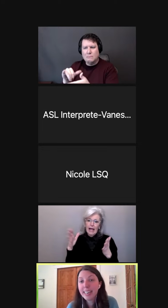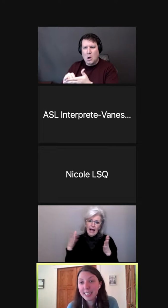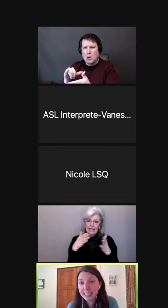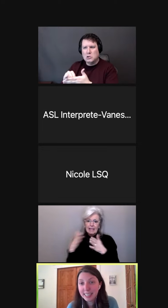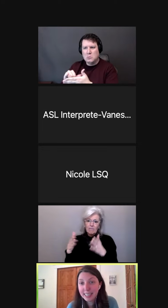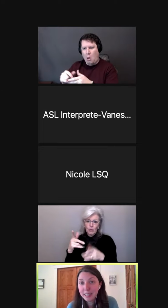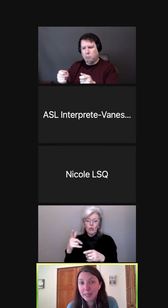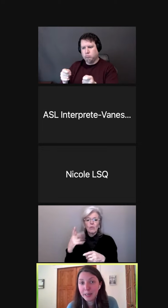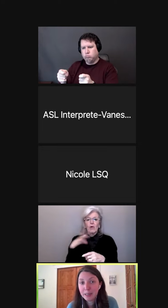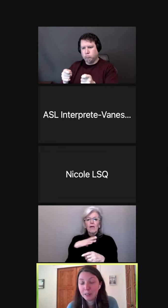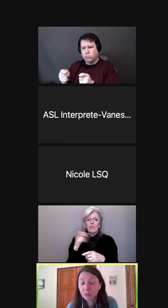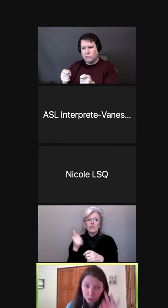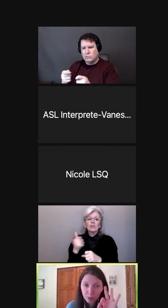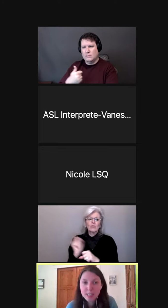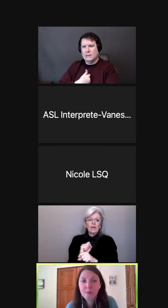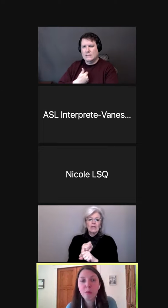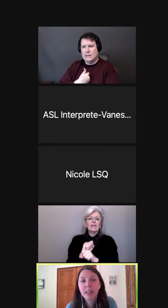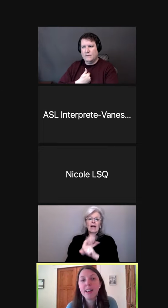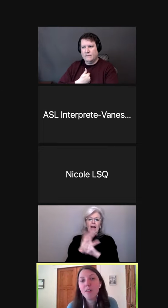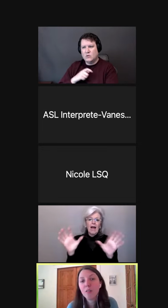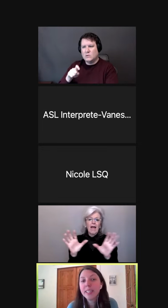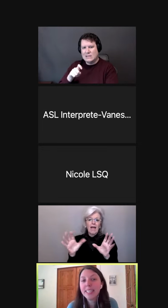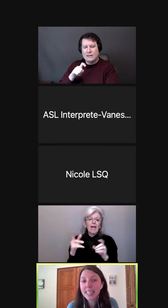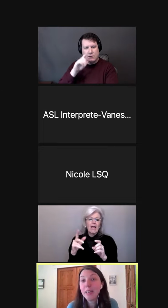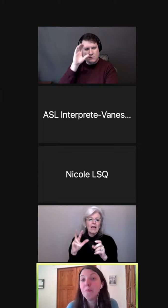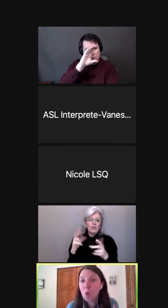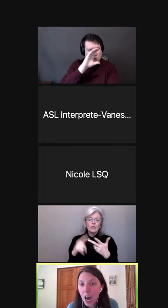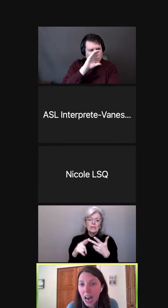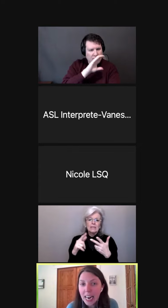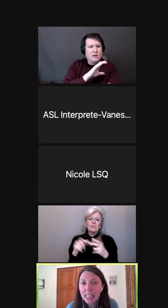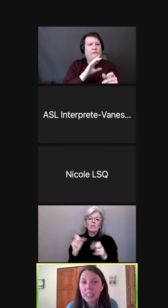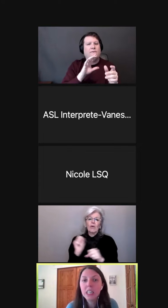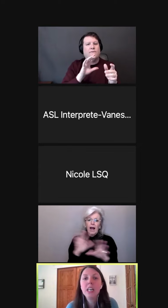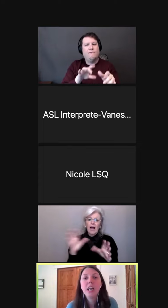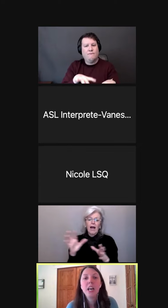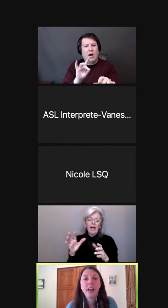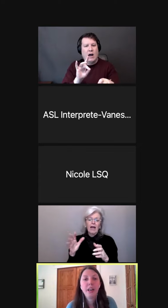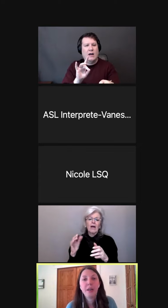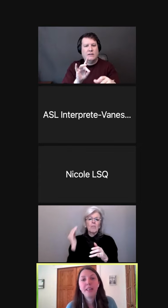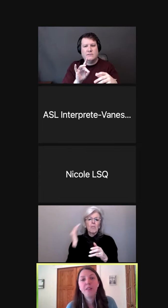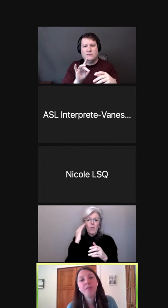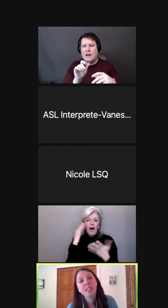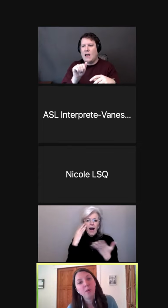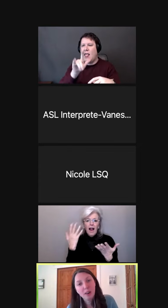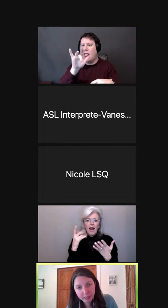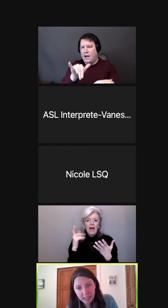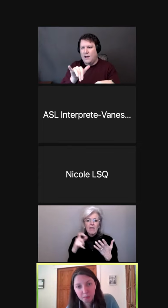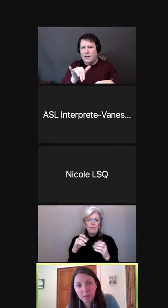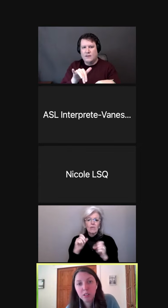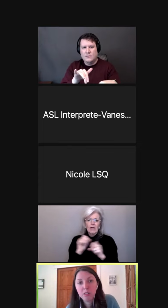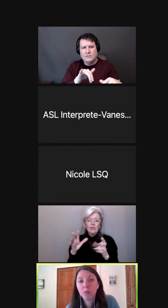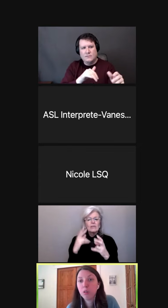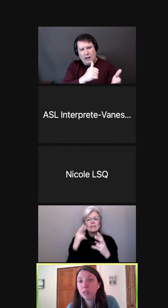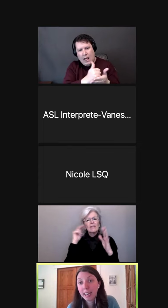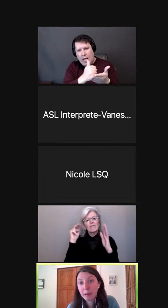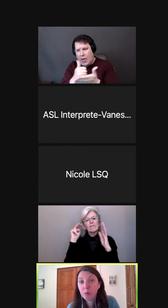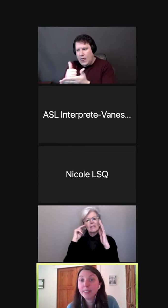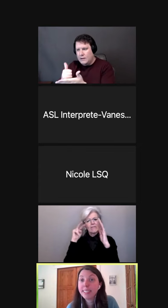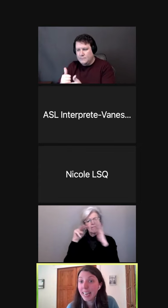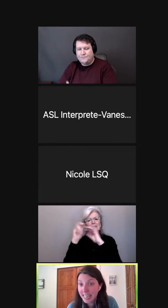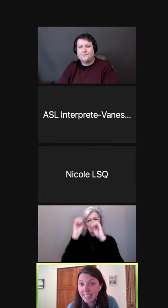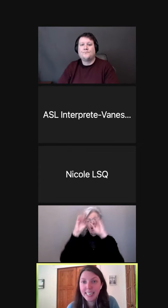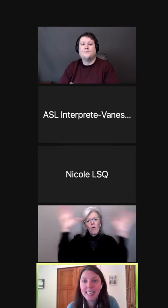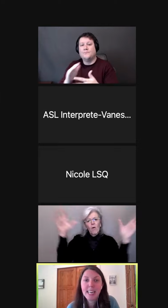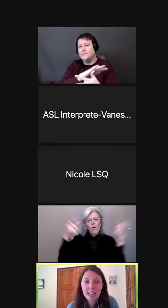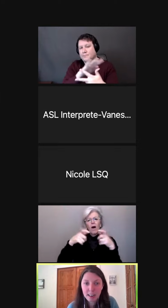Avoir une clarté, troisième point, avoir une clarté morale et une vision à long terme sont de très